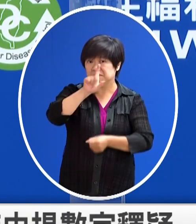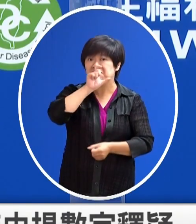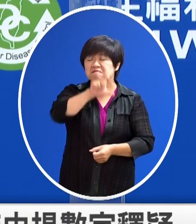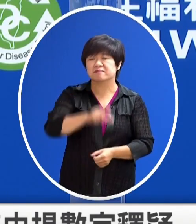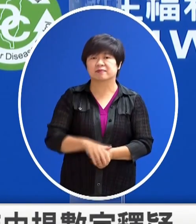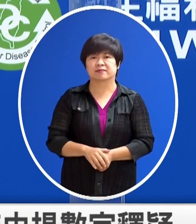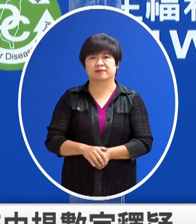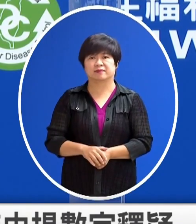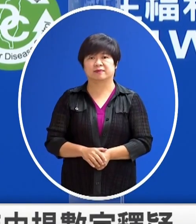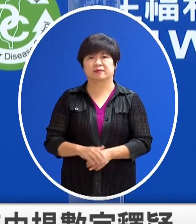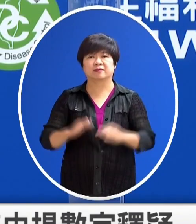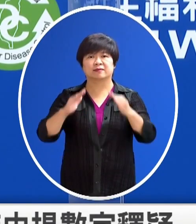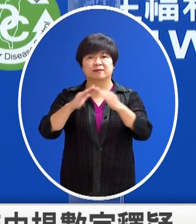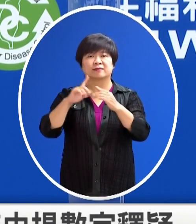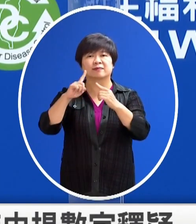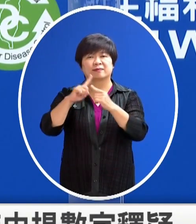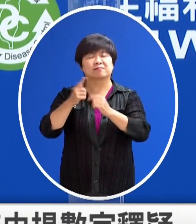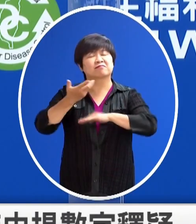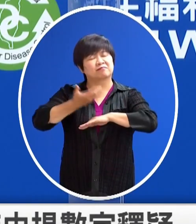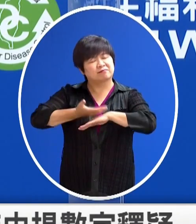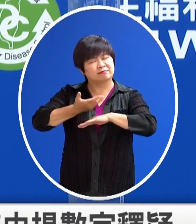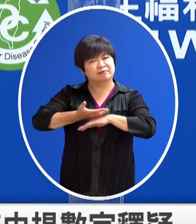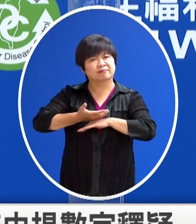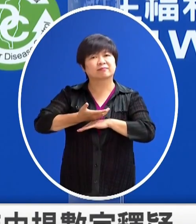话，家人也放心